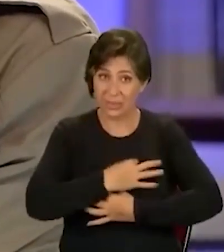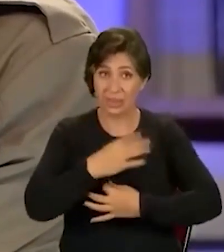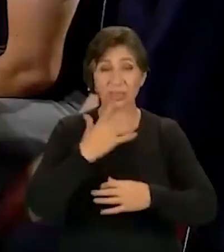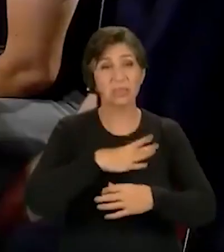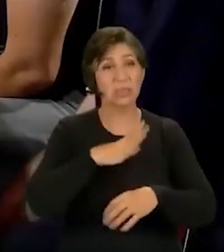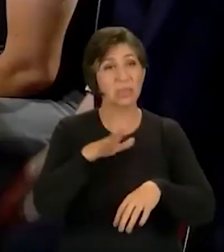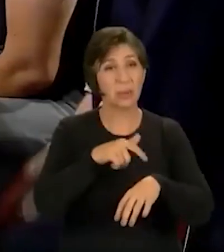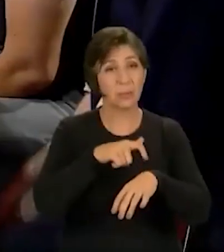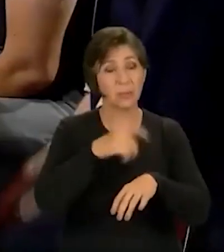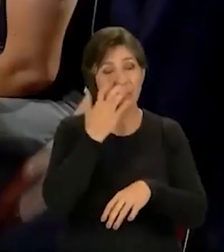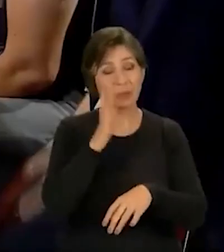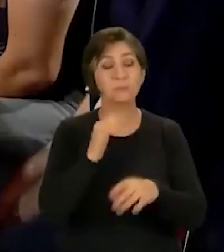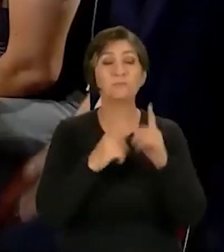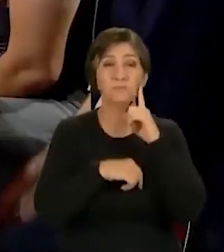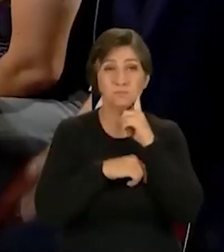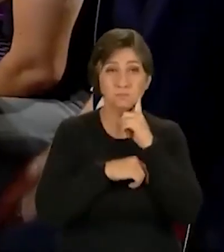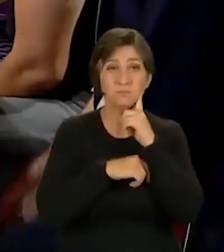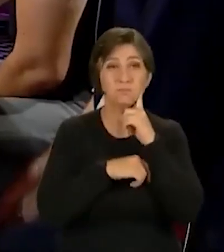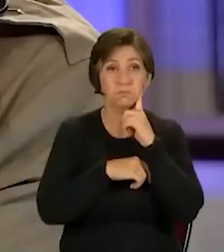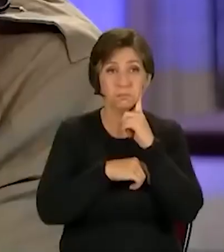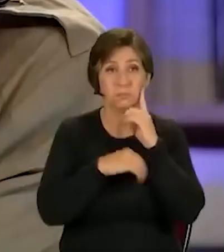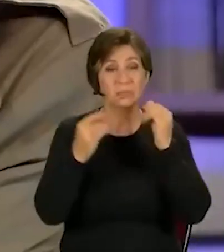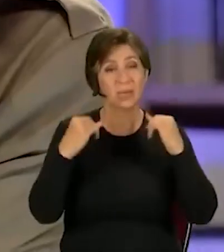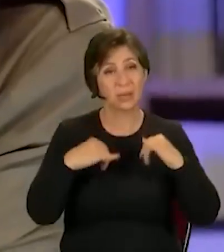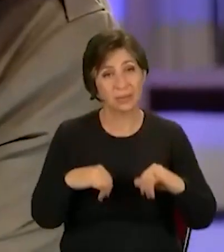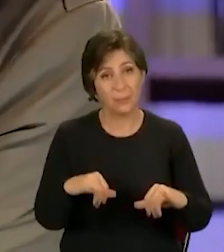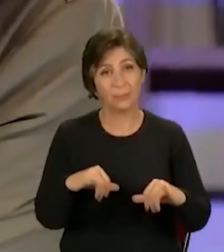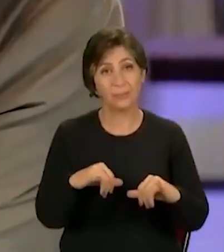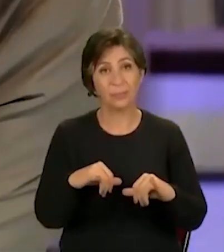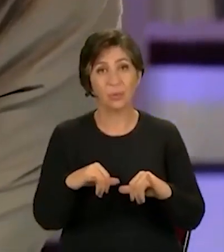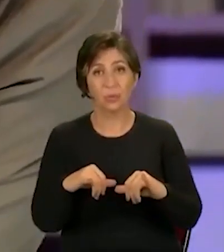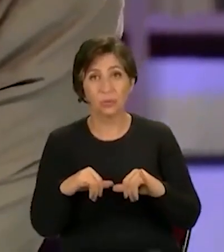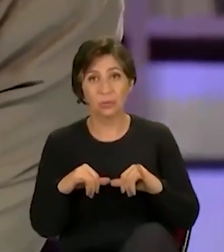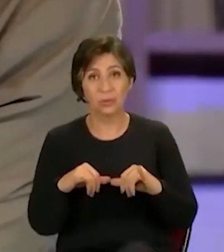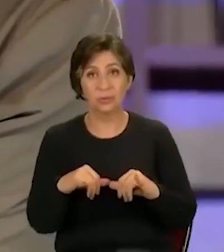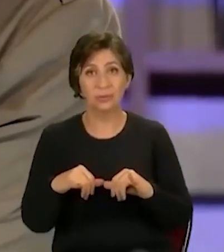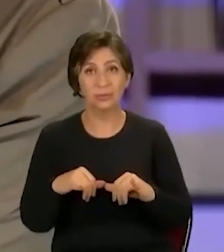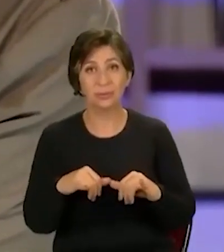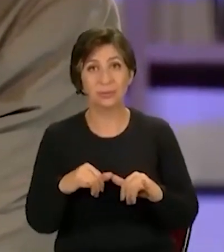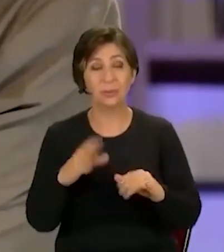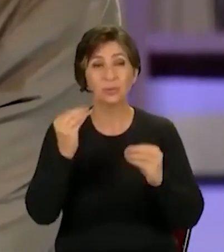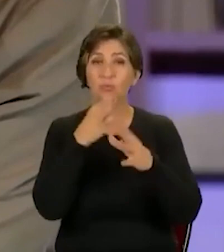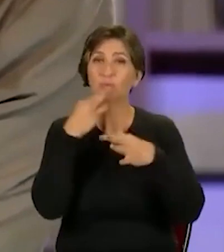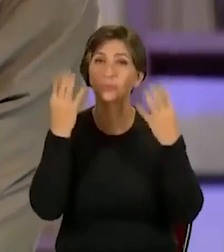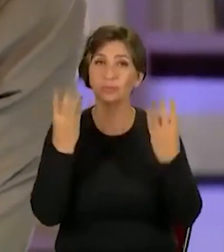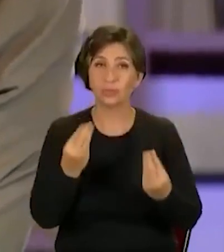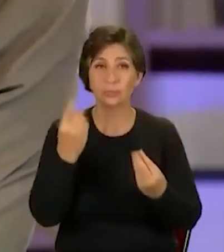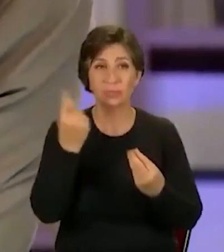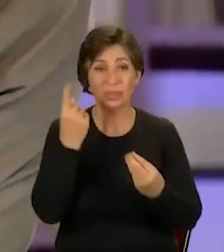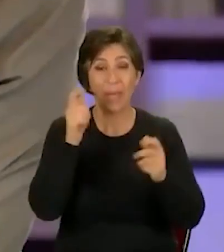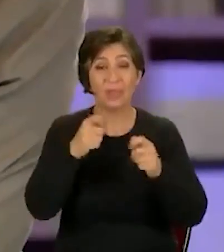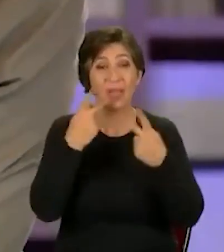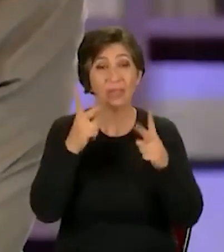kadar bekleyebilecek. Falan. Bir rahatlama. Ya bu mesela ya, çok mutlu edici bir şey. Fakat